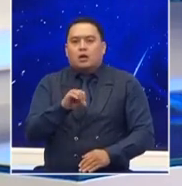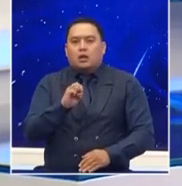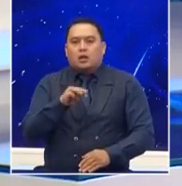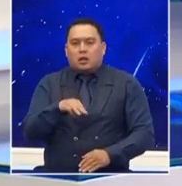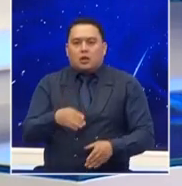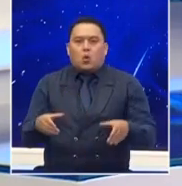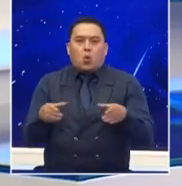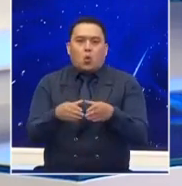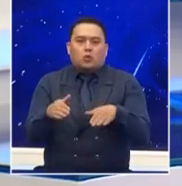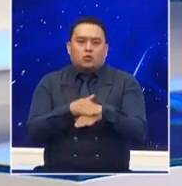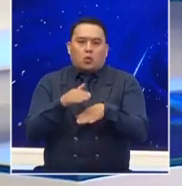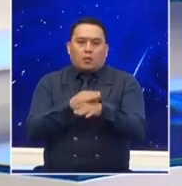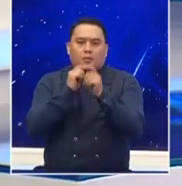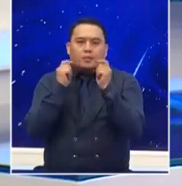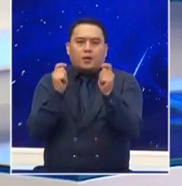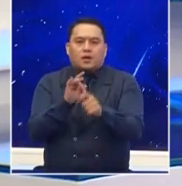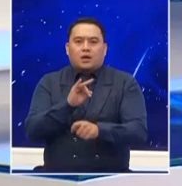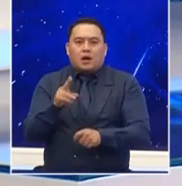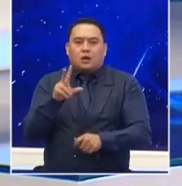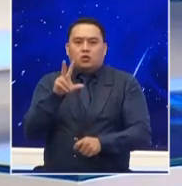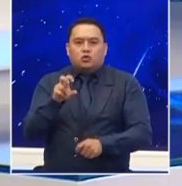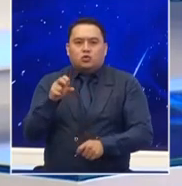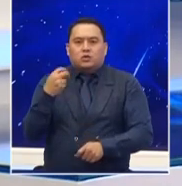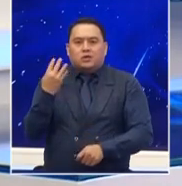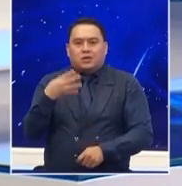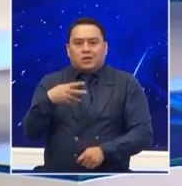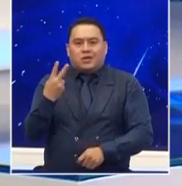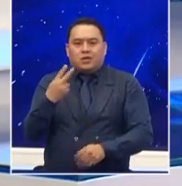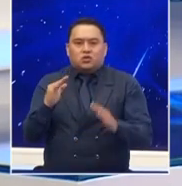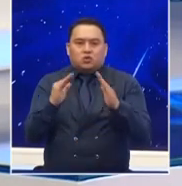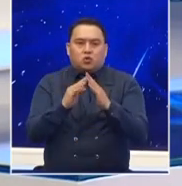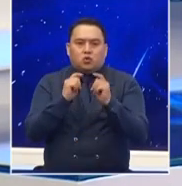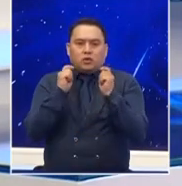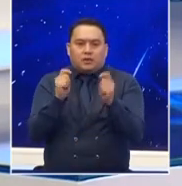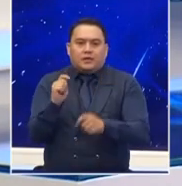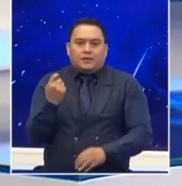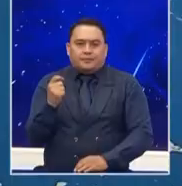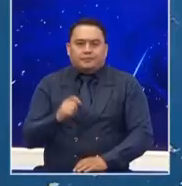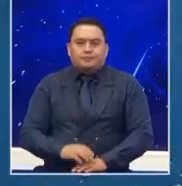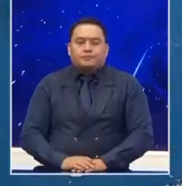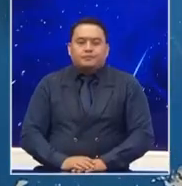Харекет қайырымдылық қорының сыйы. Республика бойынша берілген 342 баспана келді.